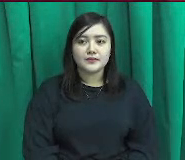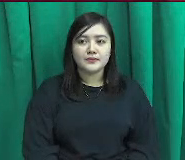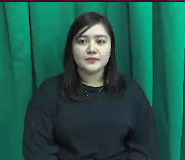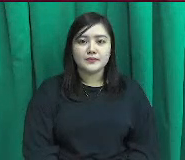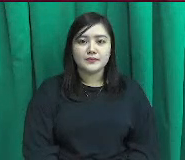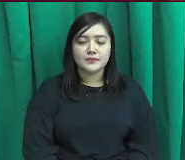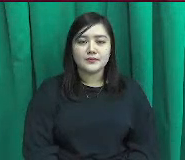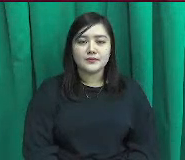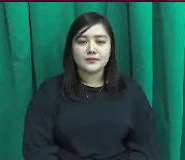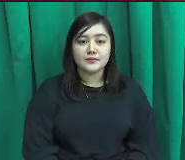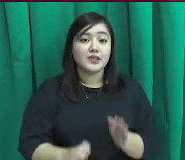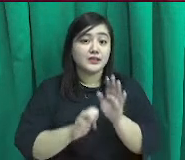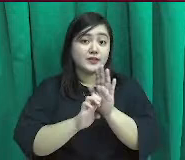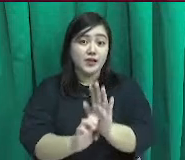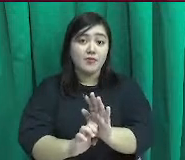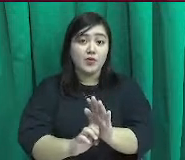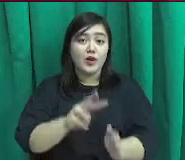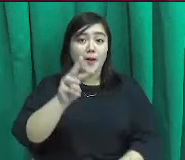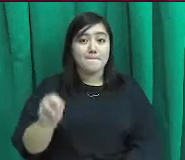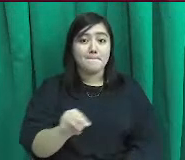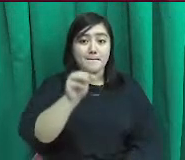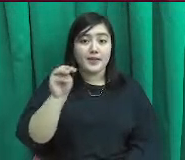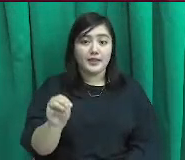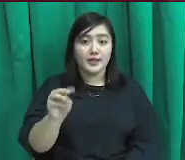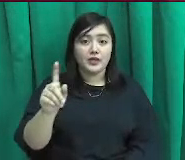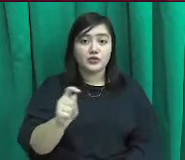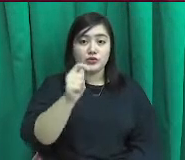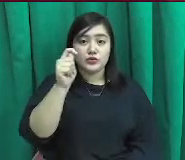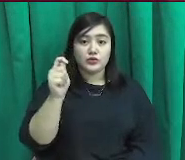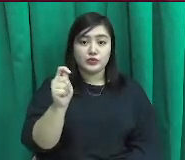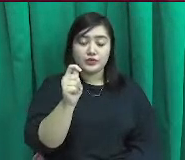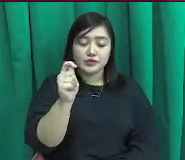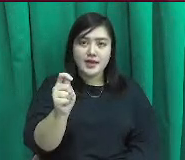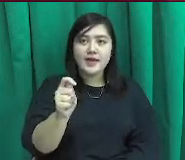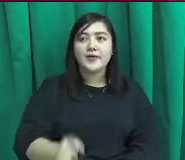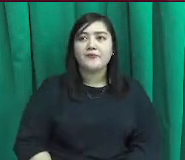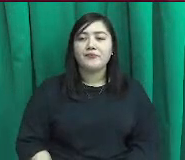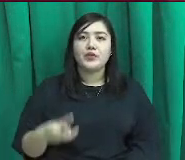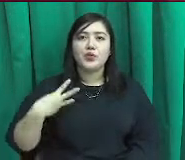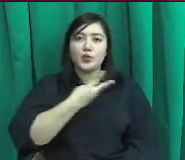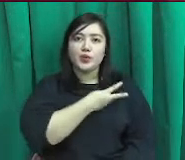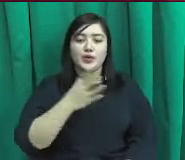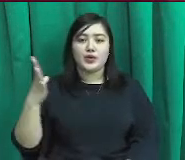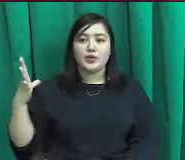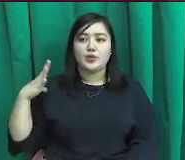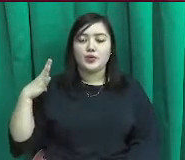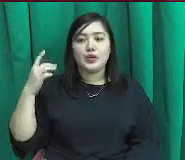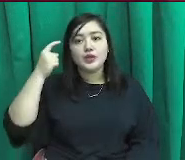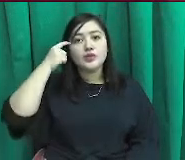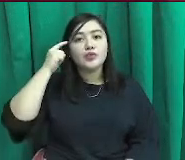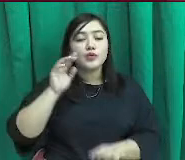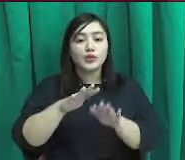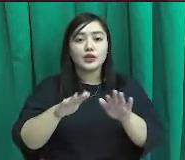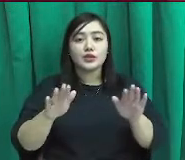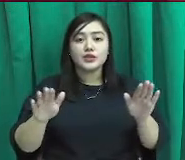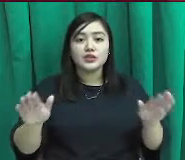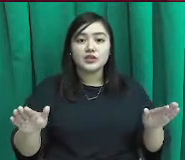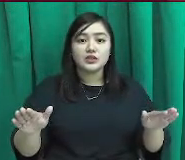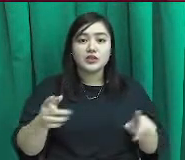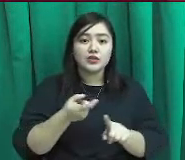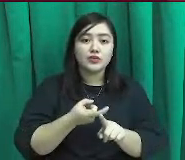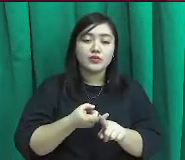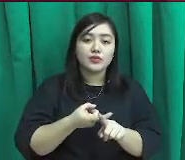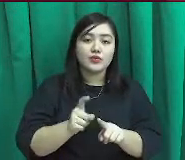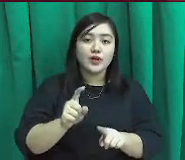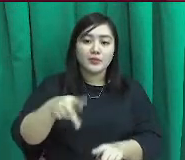hinihintay po namin and kami as a family ay nagpe-pray, ipinagpapasalamat, doon namin nasa-summarize, even doon sa prayer yung ano